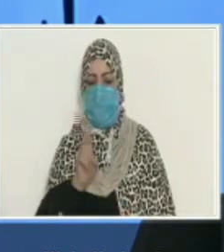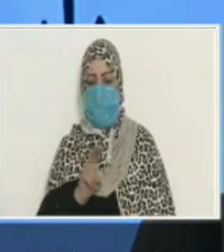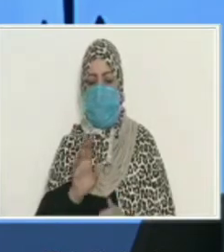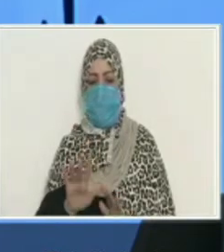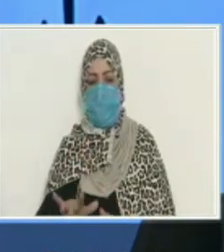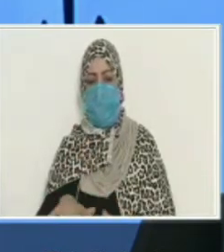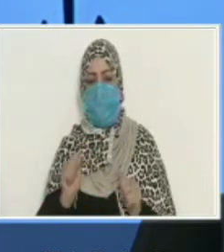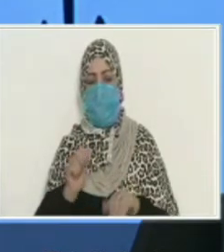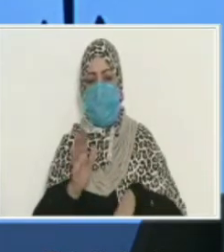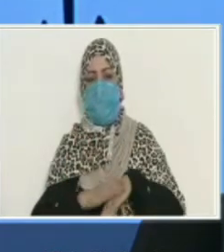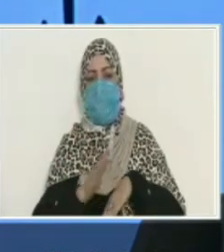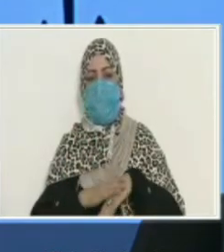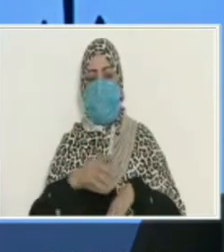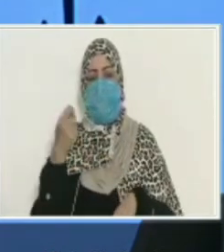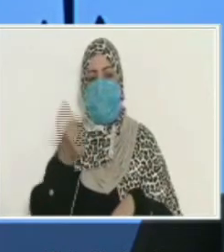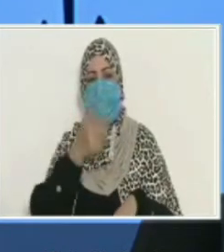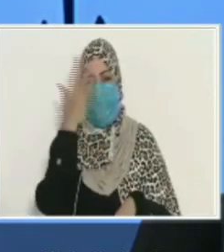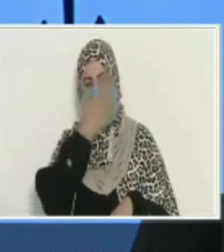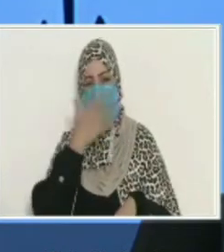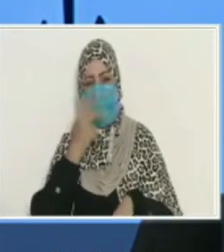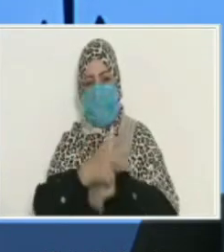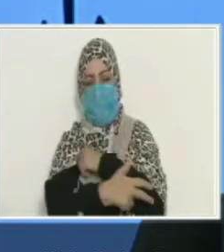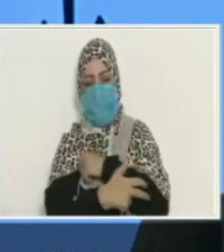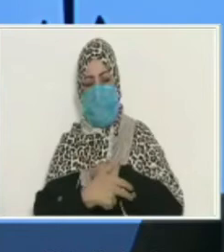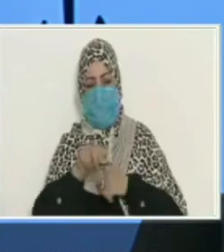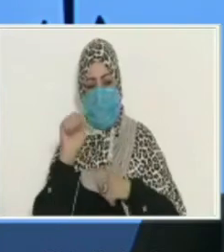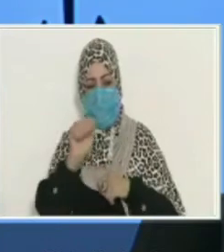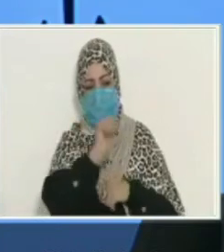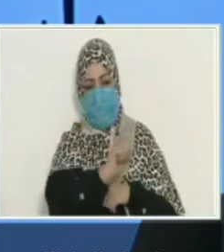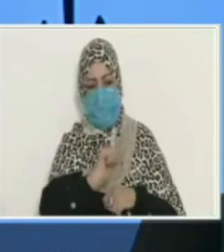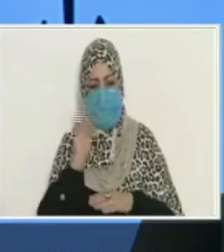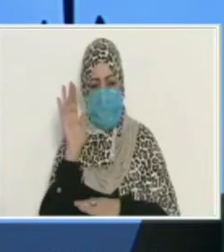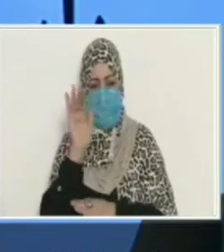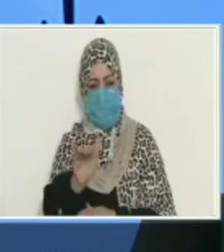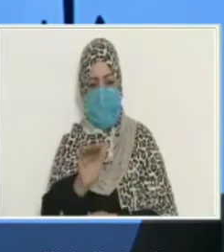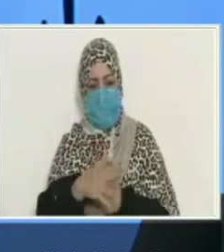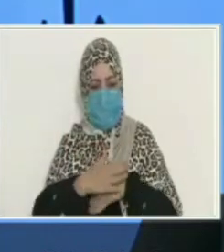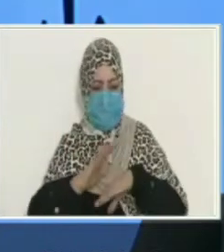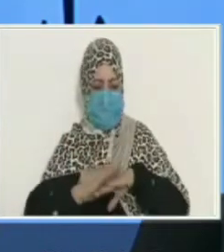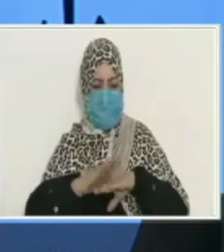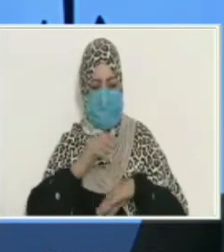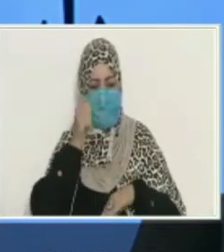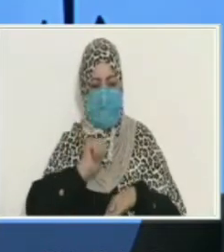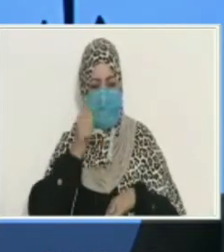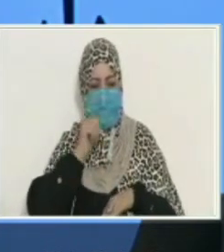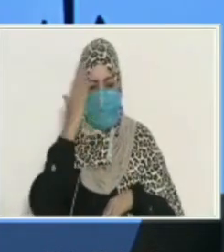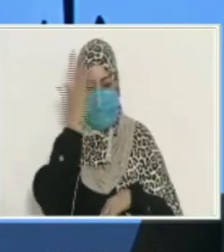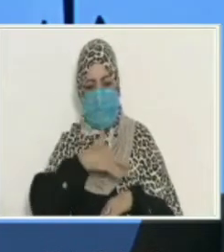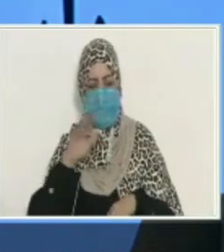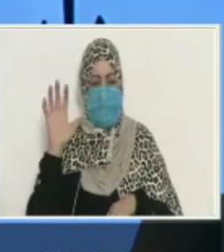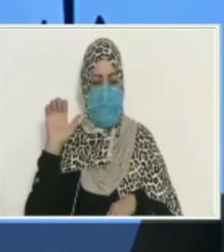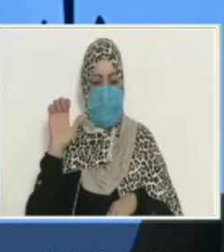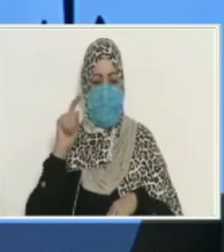على العمال الأجانب والأفارقة هذه إذا كانت زكاة فطر، ذكرنا كذا مرة أن إذا كانت هي زكاة فطر أو زكاة